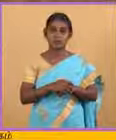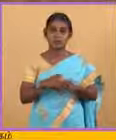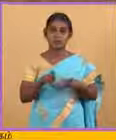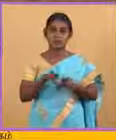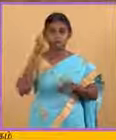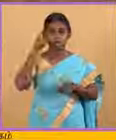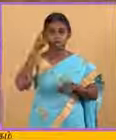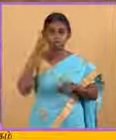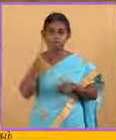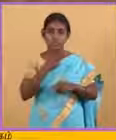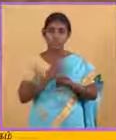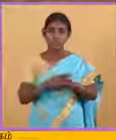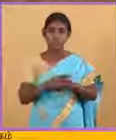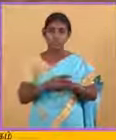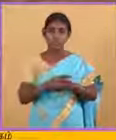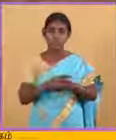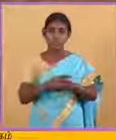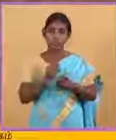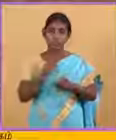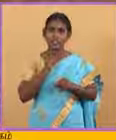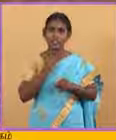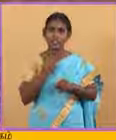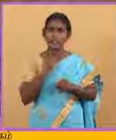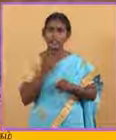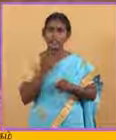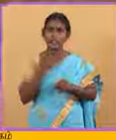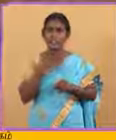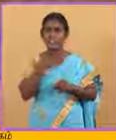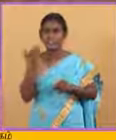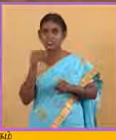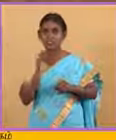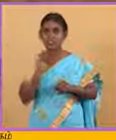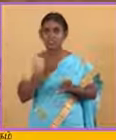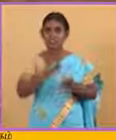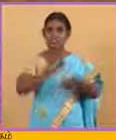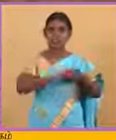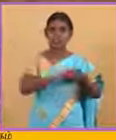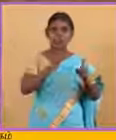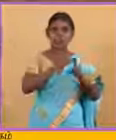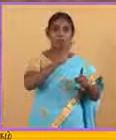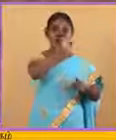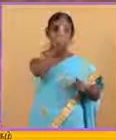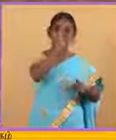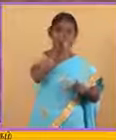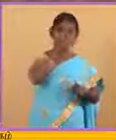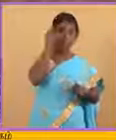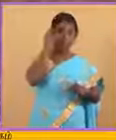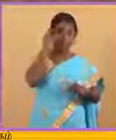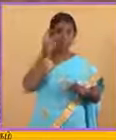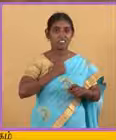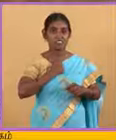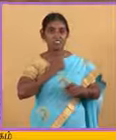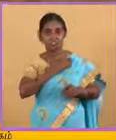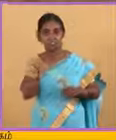மாணவ செல்வங்களே, யாருக்காக உயிர் விட்டார்? தன்னுடைய நண்பர் பாரிக்கா உயிர் விட்டார். தமிழ் மீது